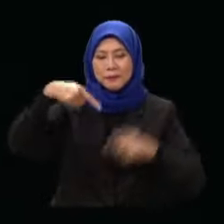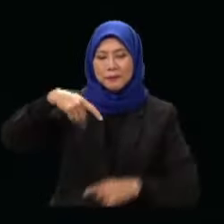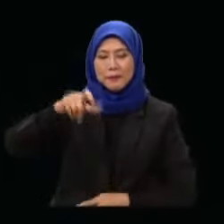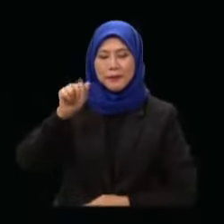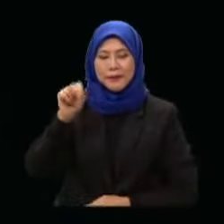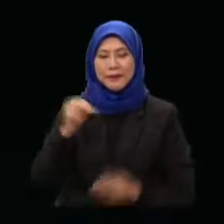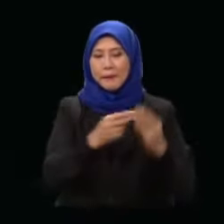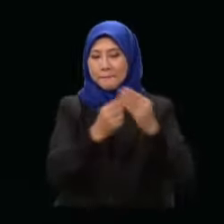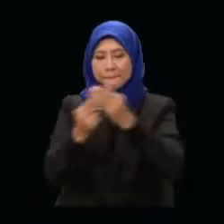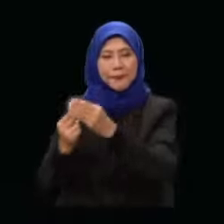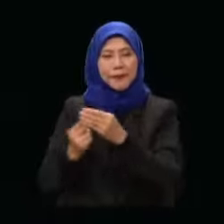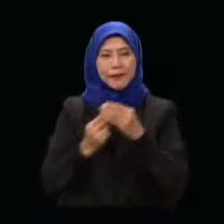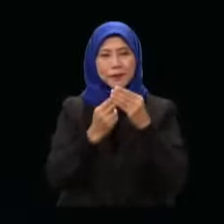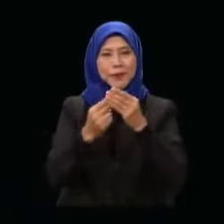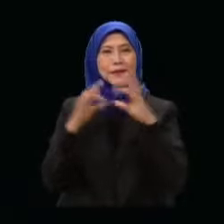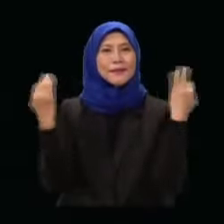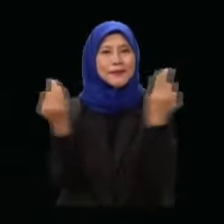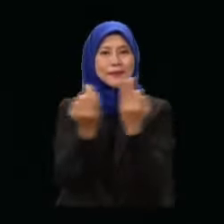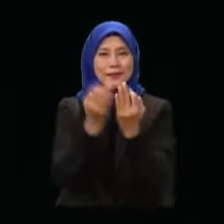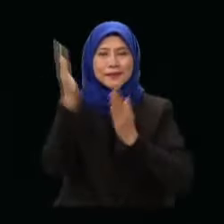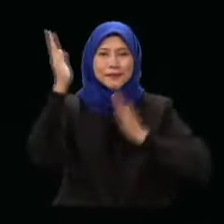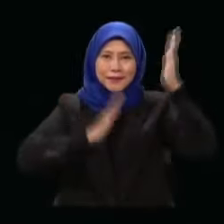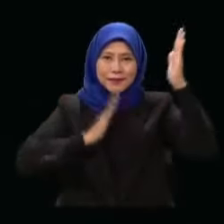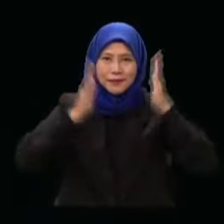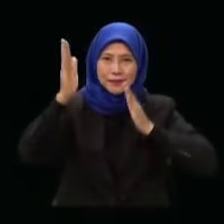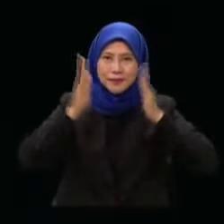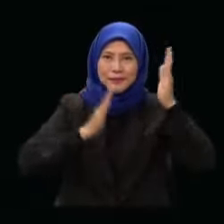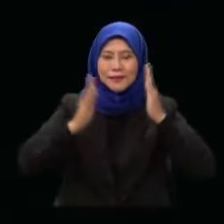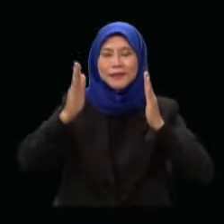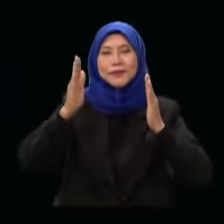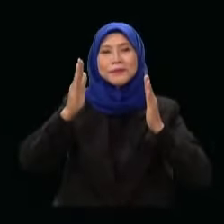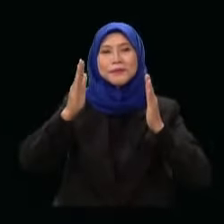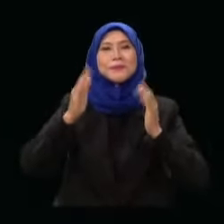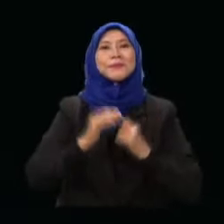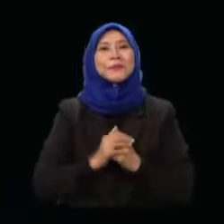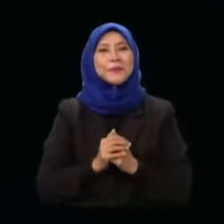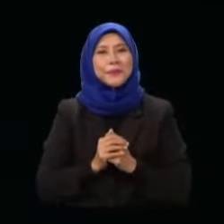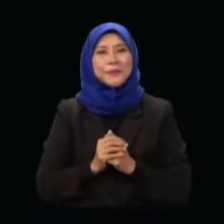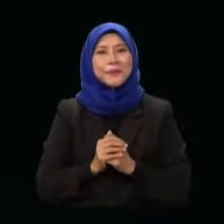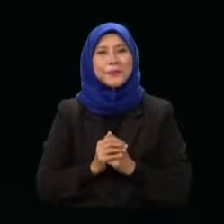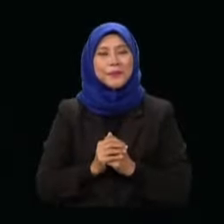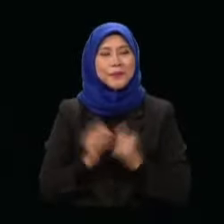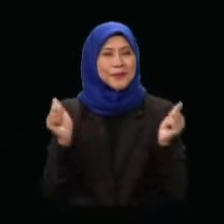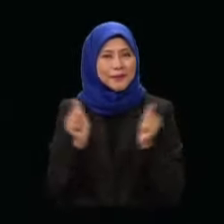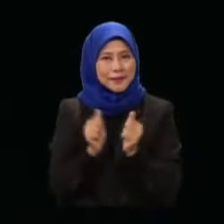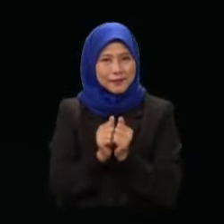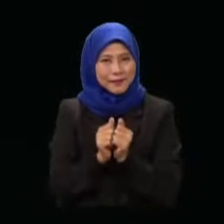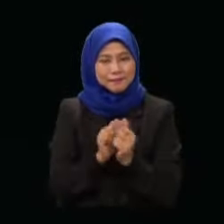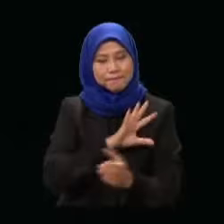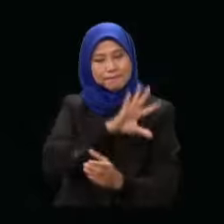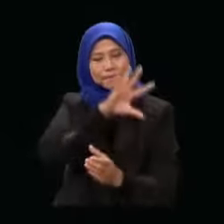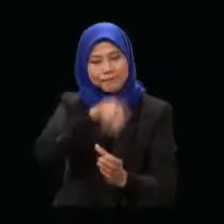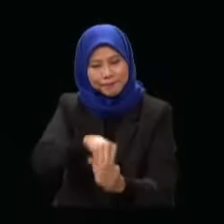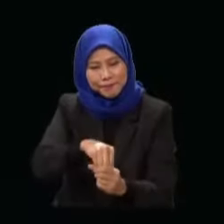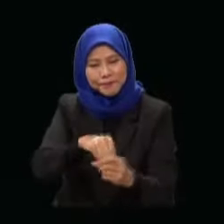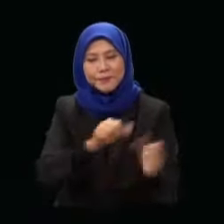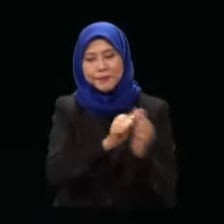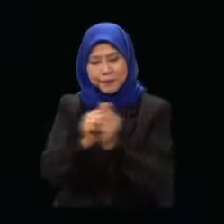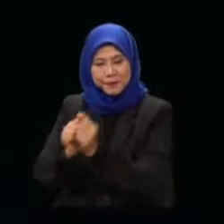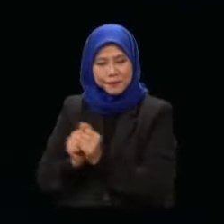kami or paduan keluarga Malaysia eh untuk aspirasi keluarga Malaysia kau dengan keterangan komennya